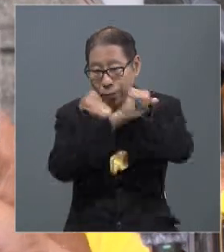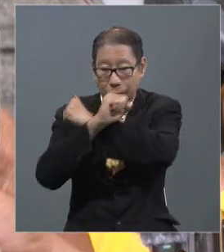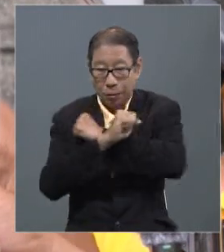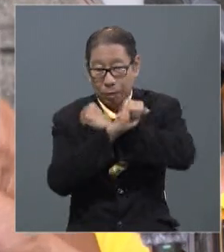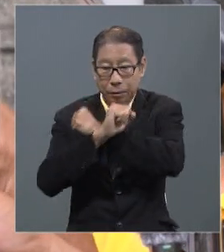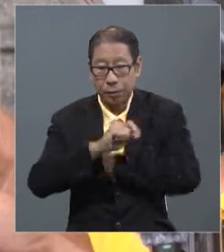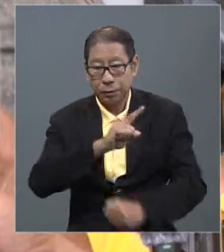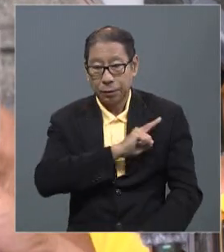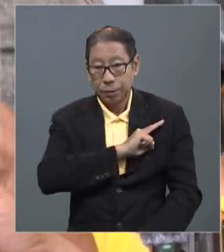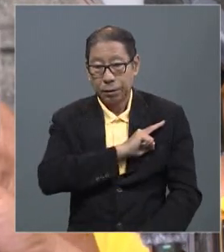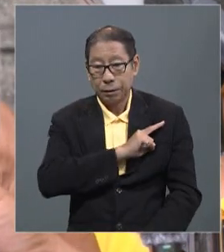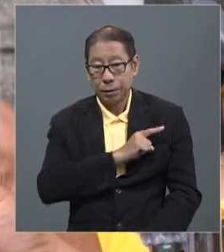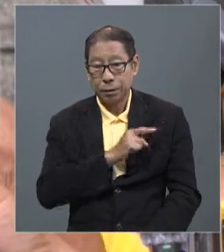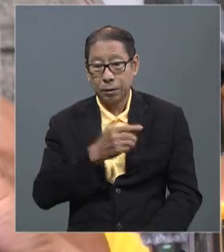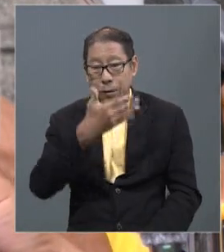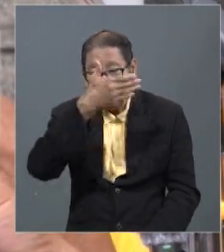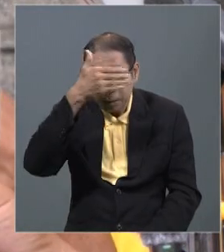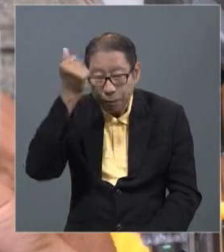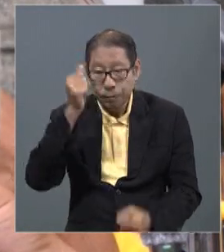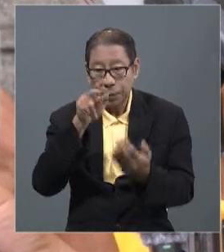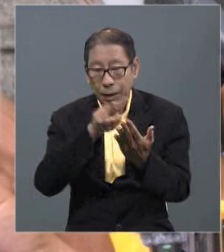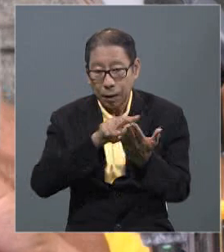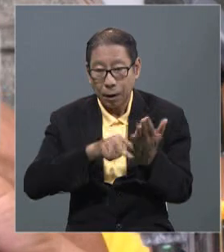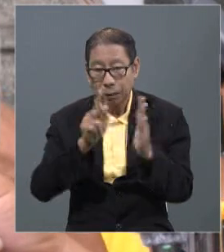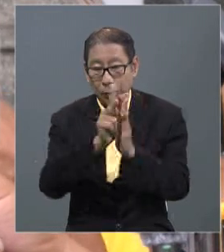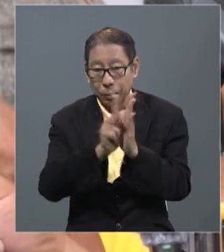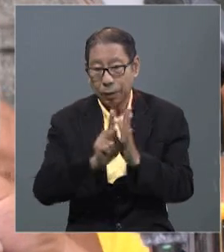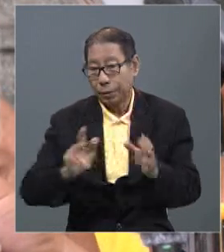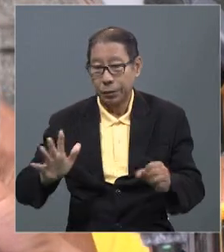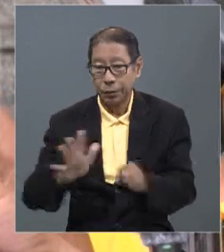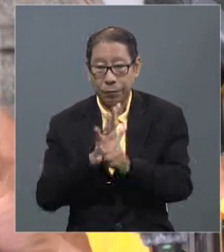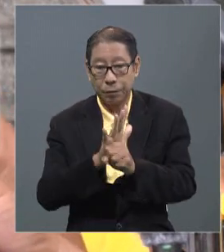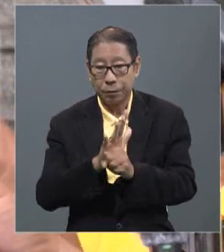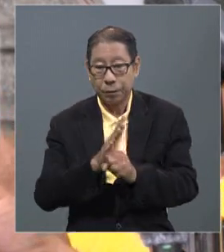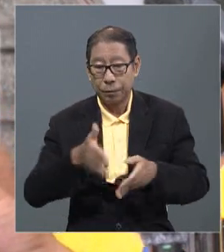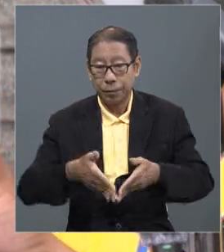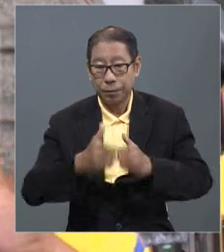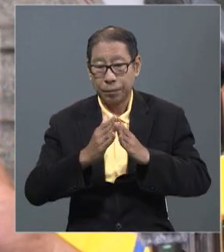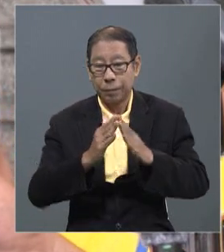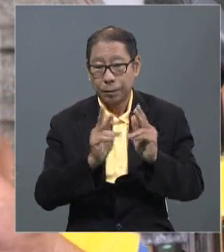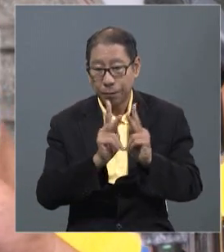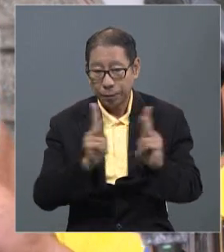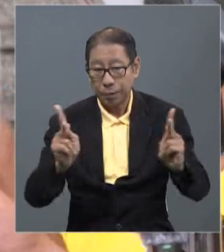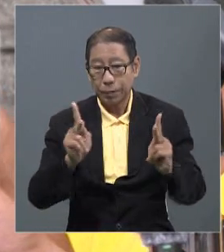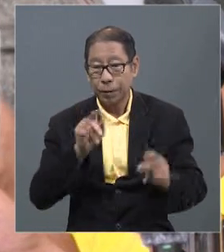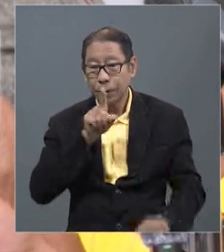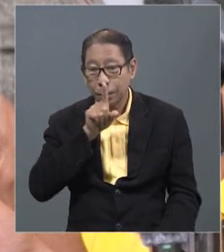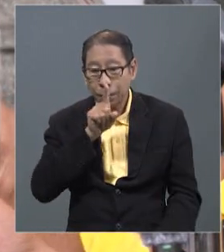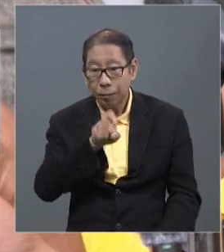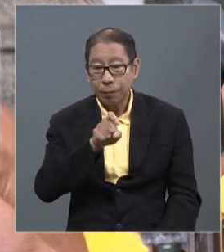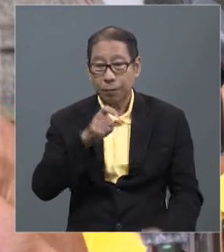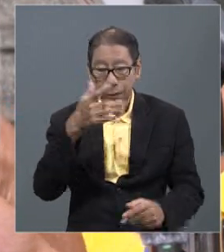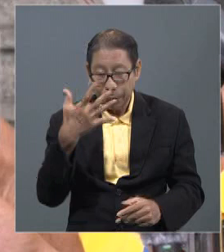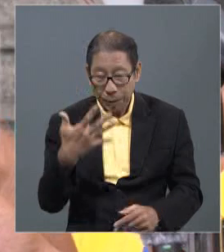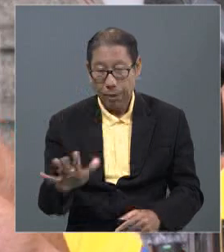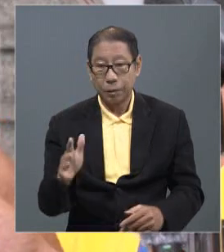มไปว่าไม่ได้อ่านกฎหมายให้ครบนะว่าเมื่อตั้งกรรมการสอบสวนวินัยร้ายแรงแล้วนะก็จ